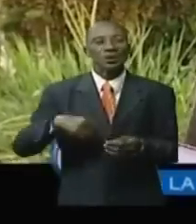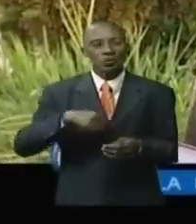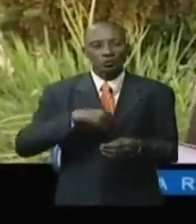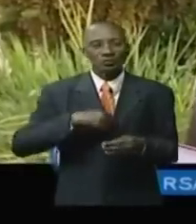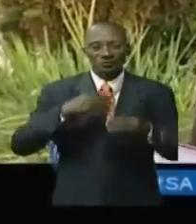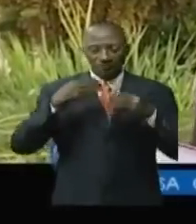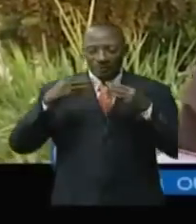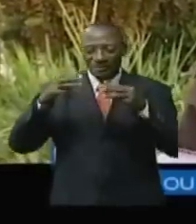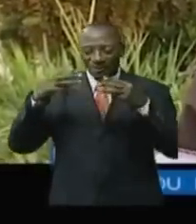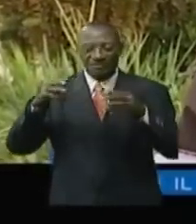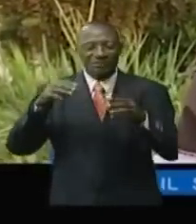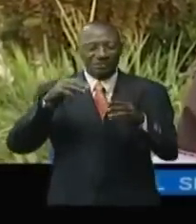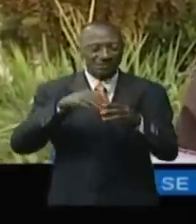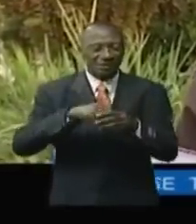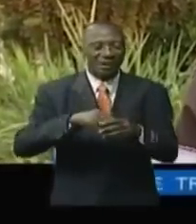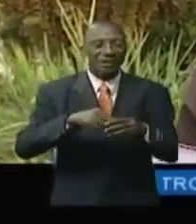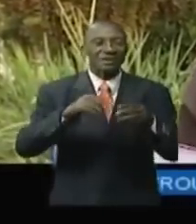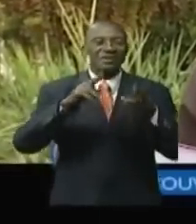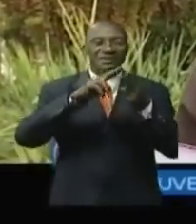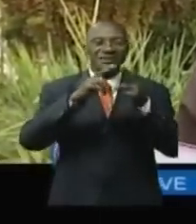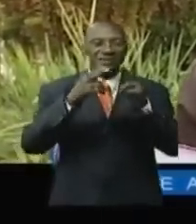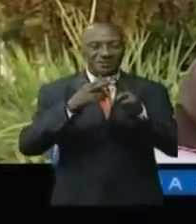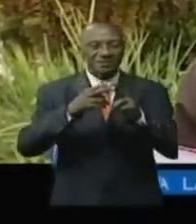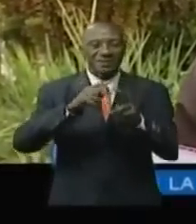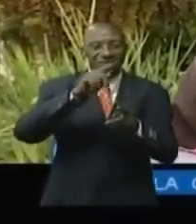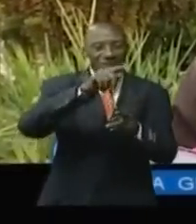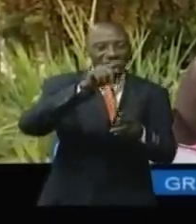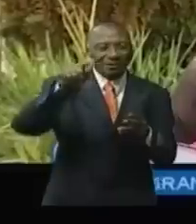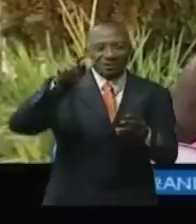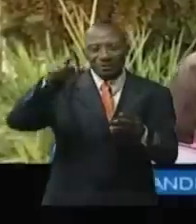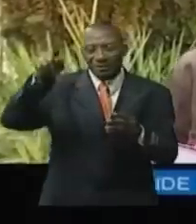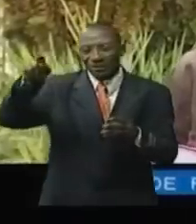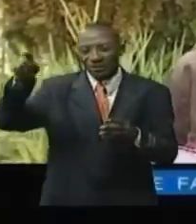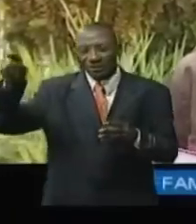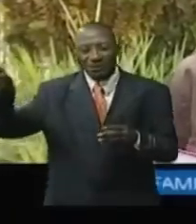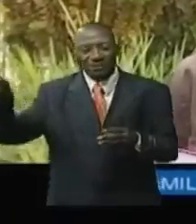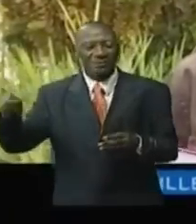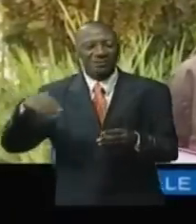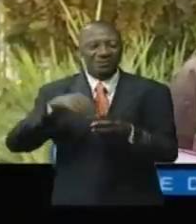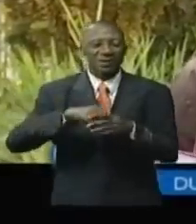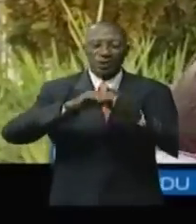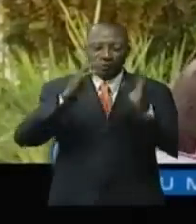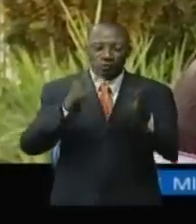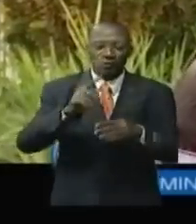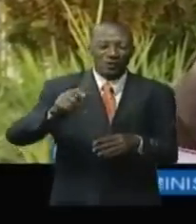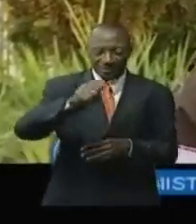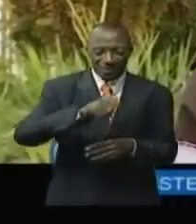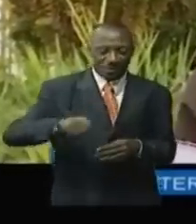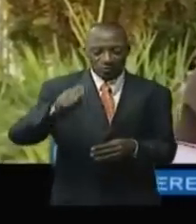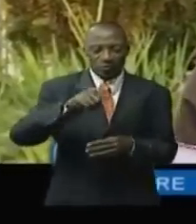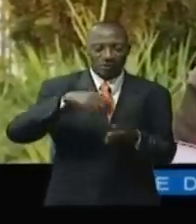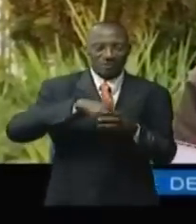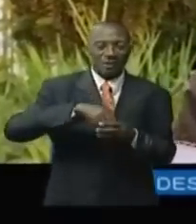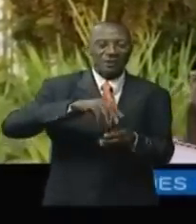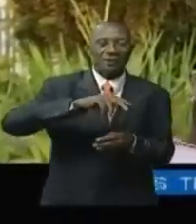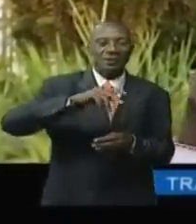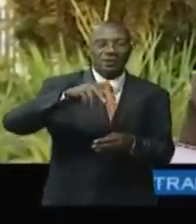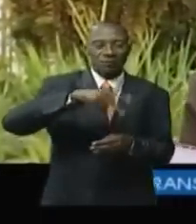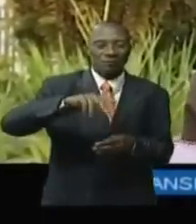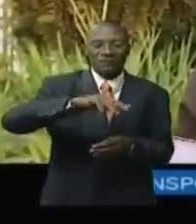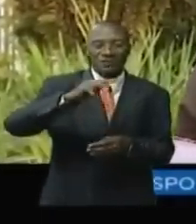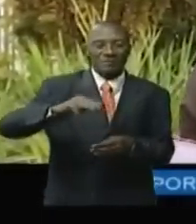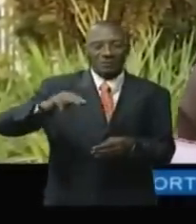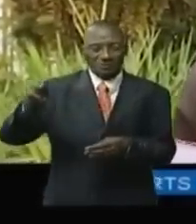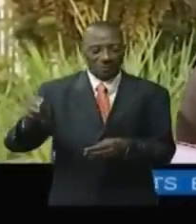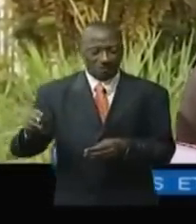à Ouamaza, à Pounia, à Lubutu, donc presque dans tous les territoires. Donc c'est une situation qui allait être généralisée